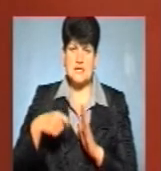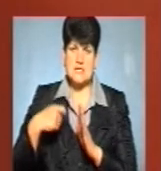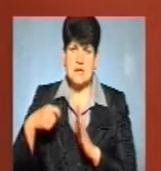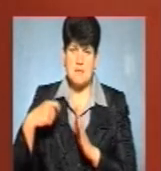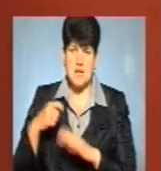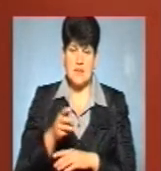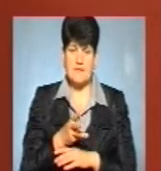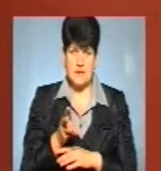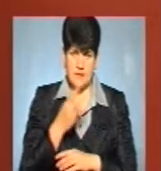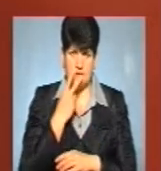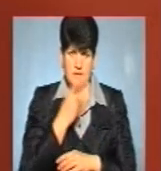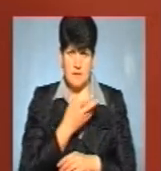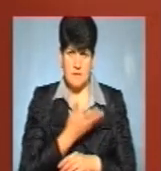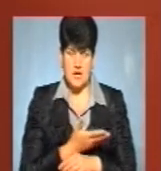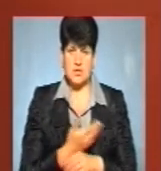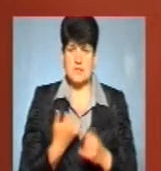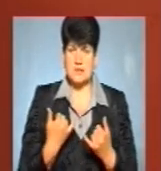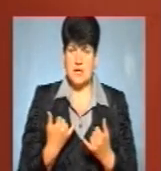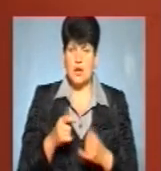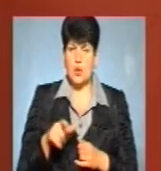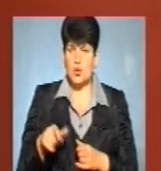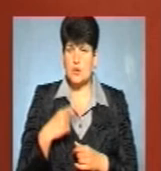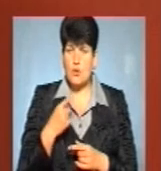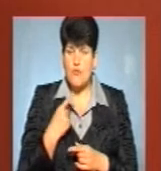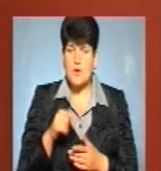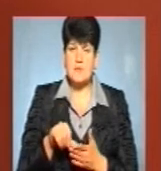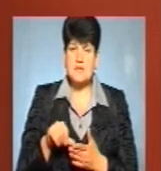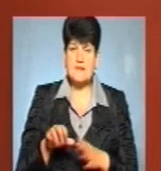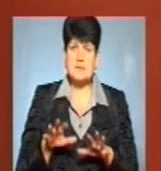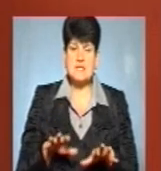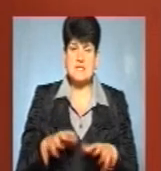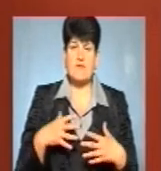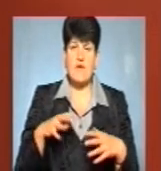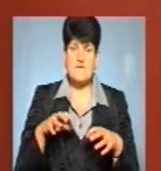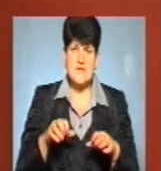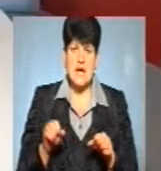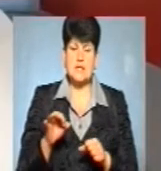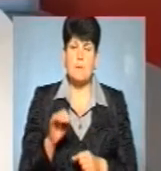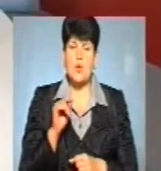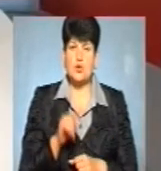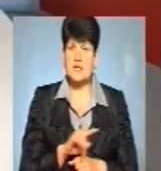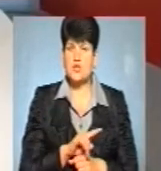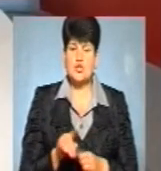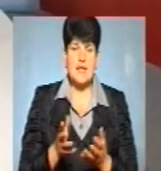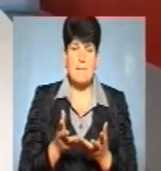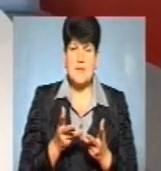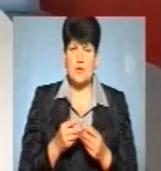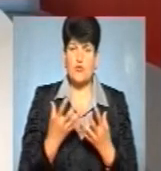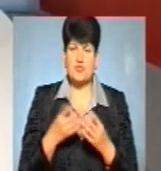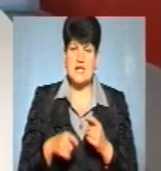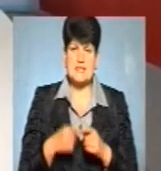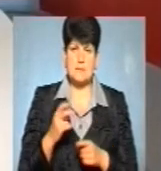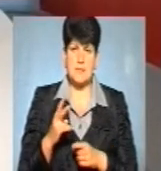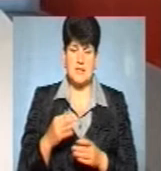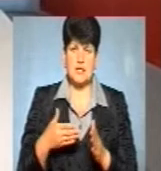які щойно бачили в ефірі, і люди говорять, зокрема представники місцевої влади, про те, що не підраховані ще збитки